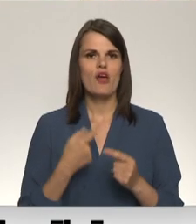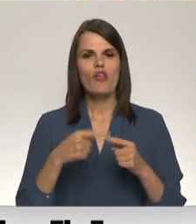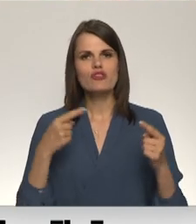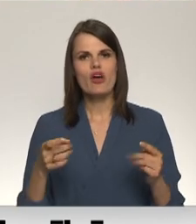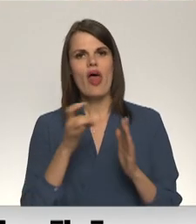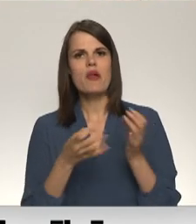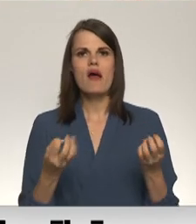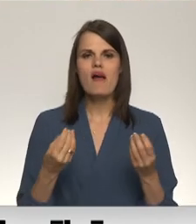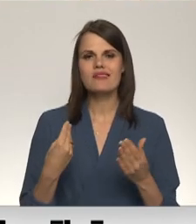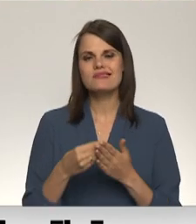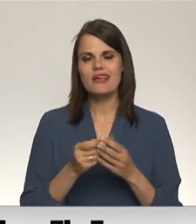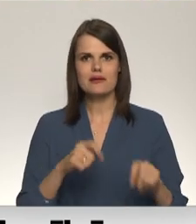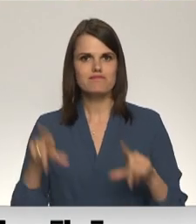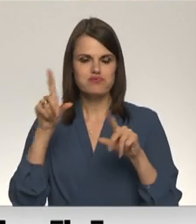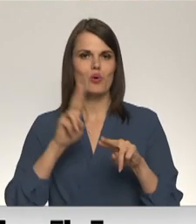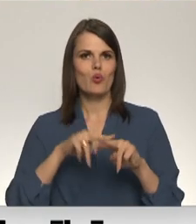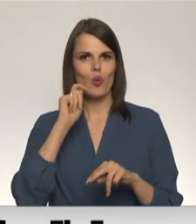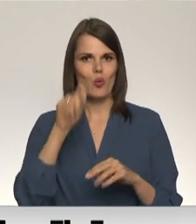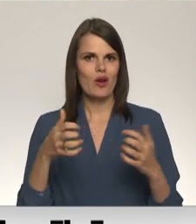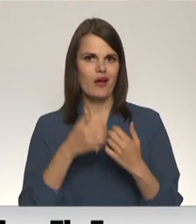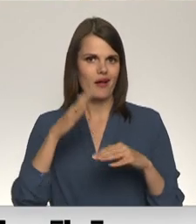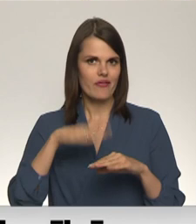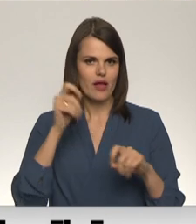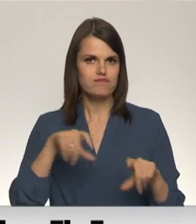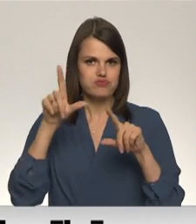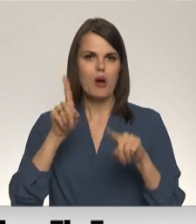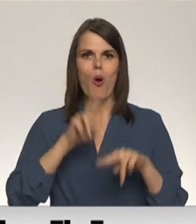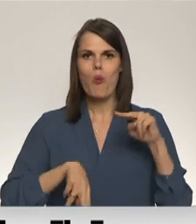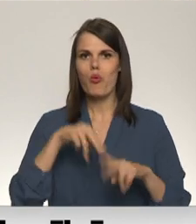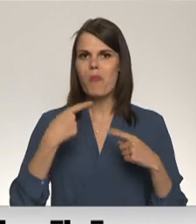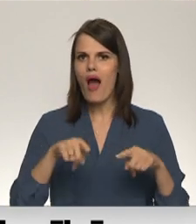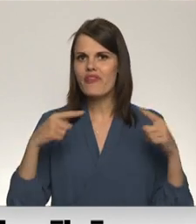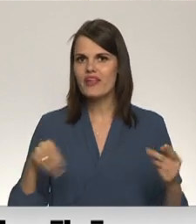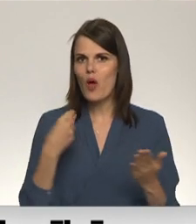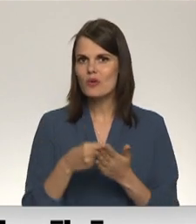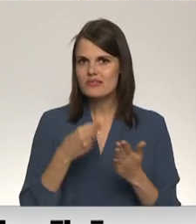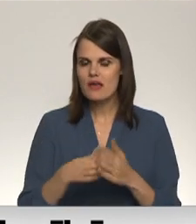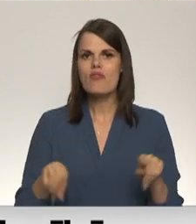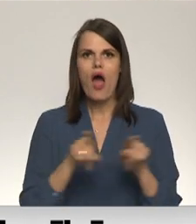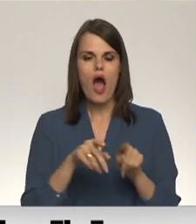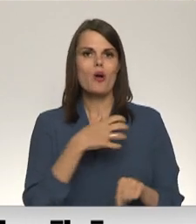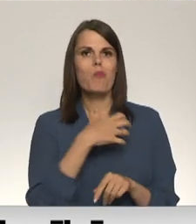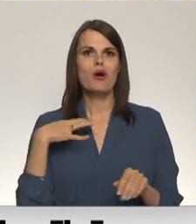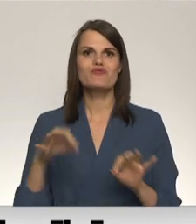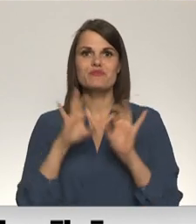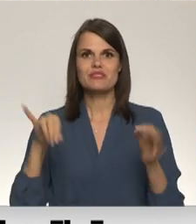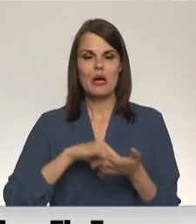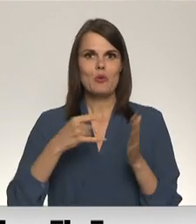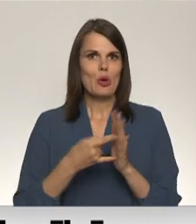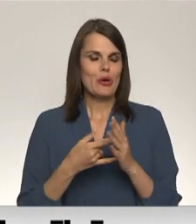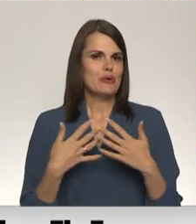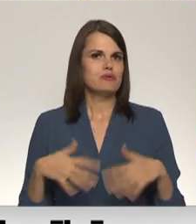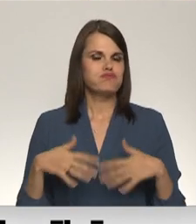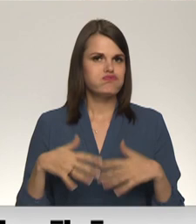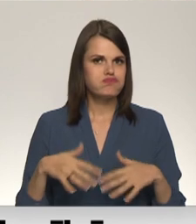Energoresursu cenu kāpumu un Ukrainas kara dēļ ievērojami palielinājušās arī būvmateriālu cenas. Tas ietekmē arī pašvaldībās iesāktos projektus. Lai